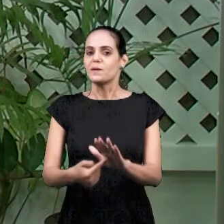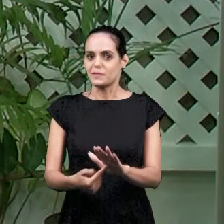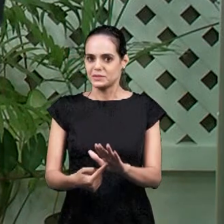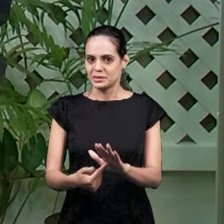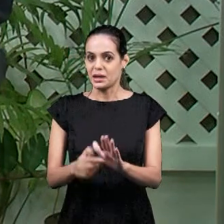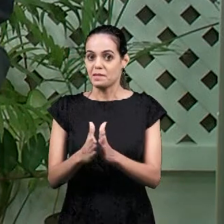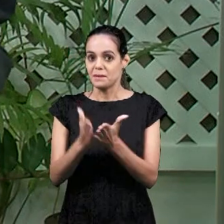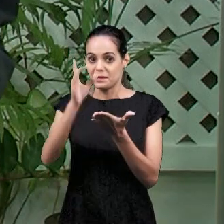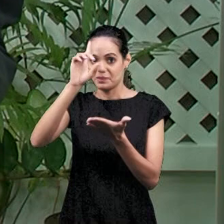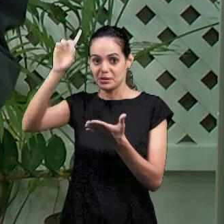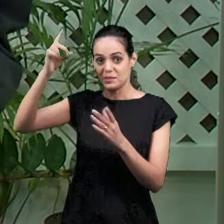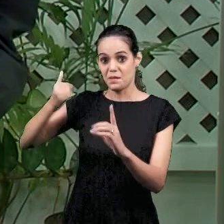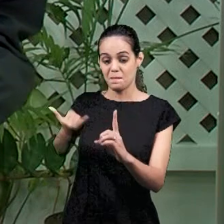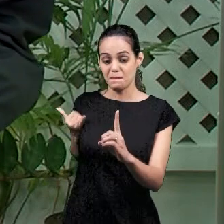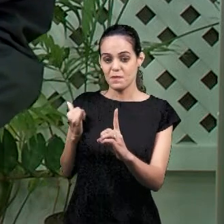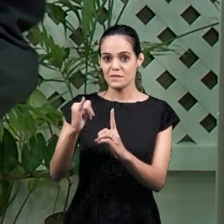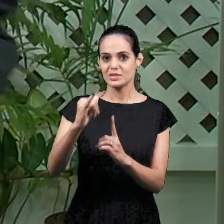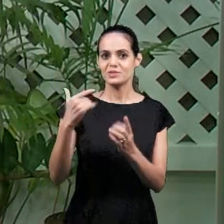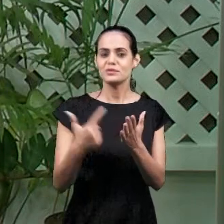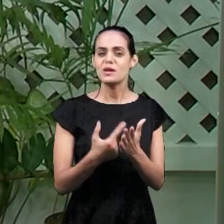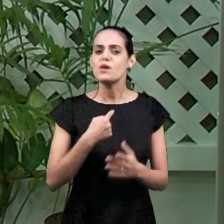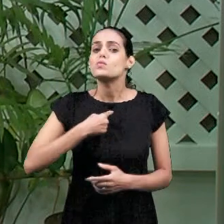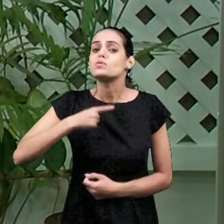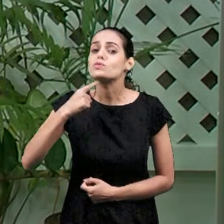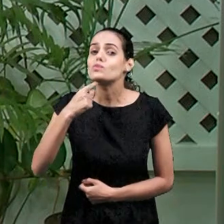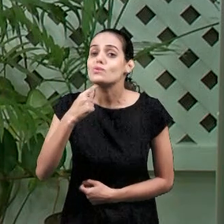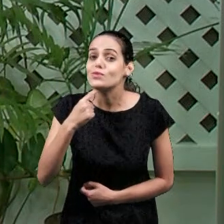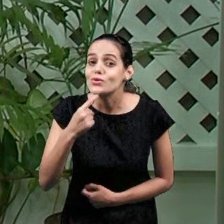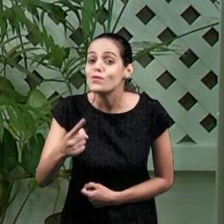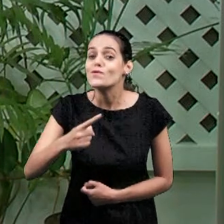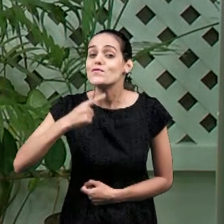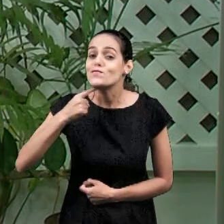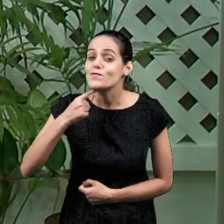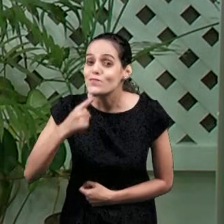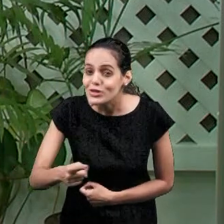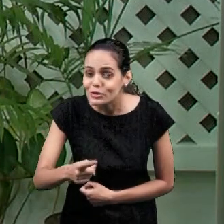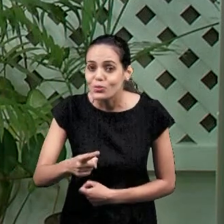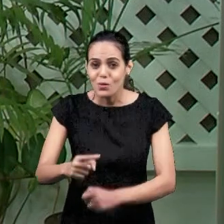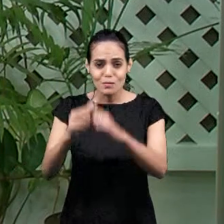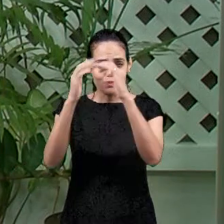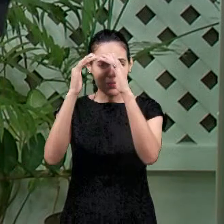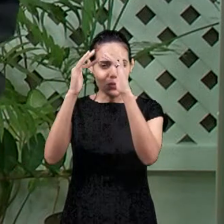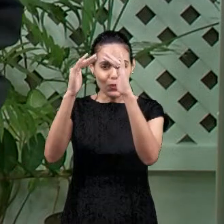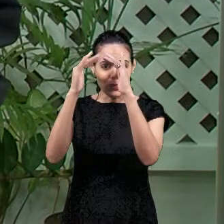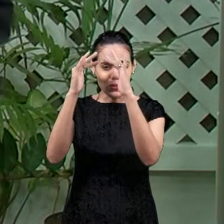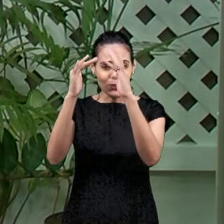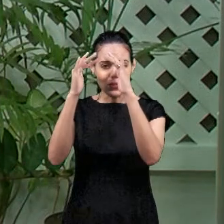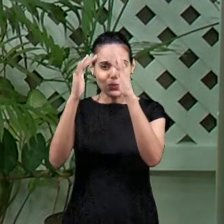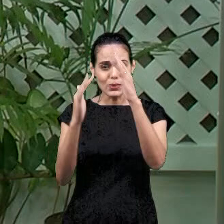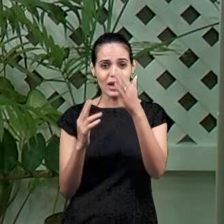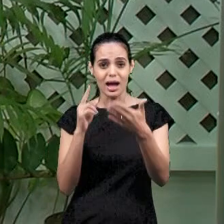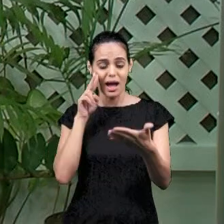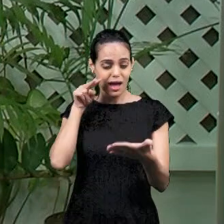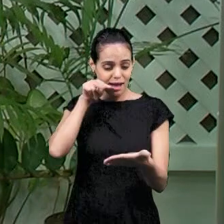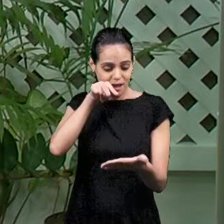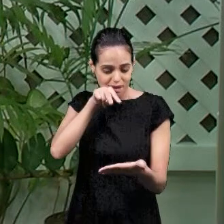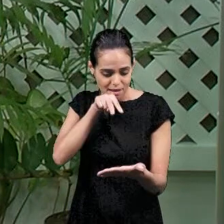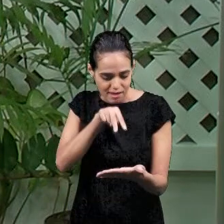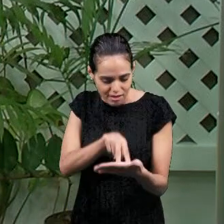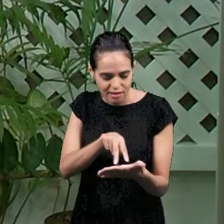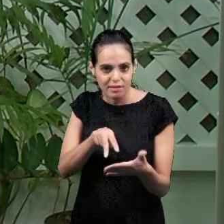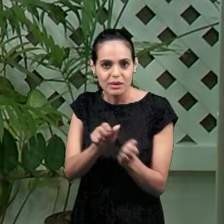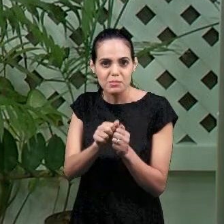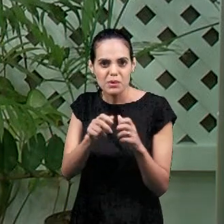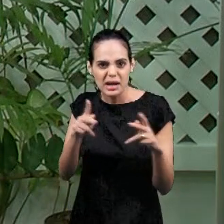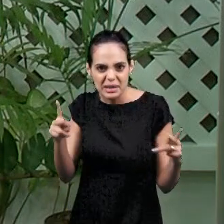pas. L'Apocalypse, il dit, la parole de la prophétie du livre. Donc, j'en doute qu'un cerveau